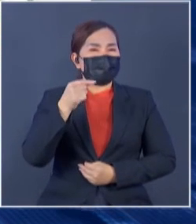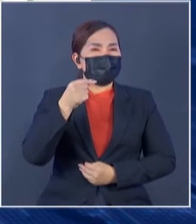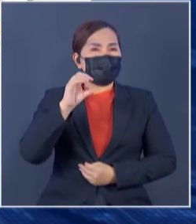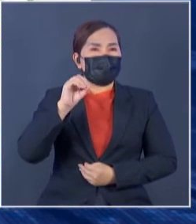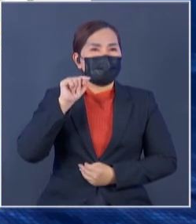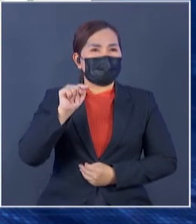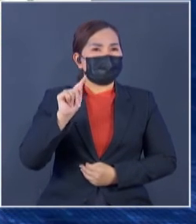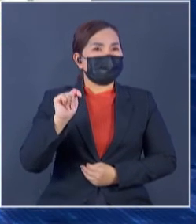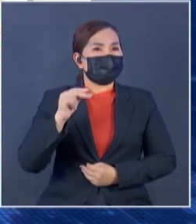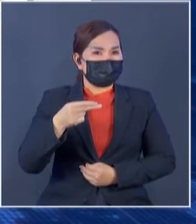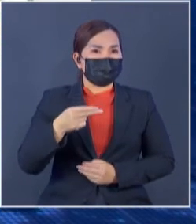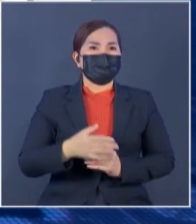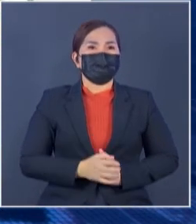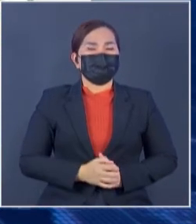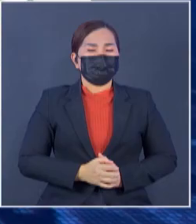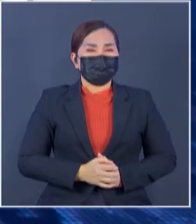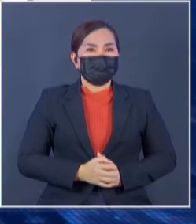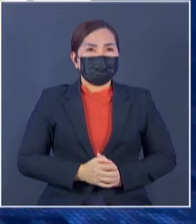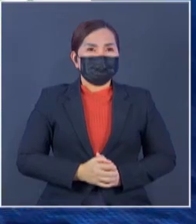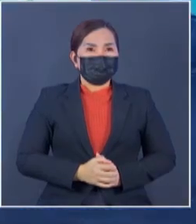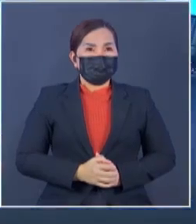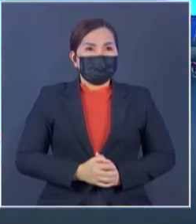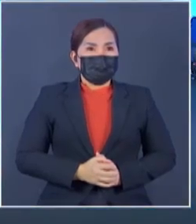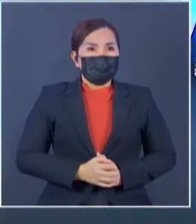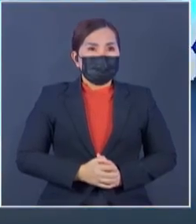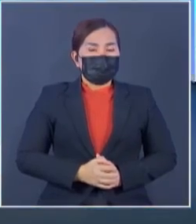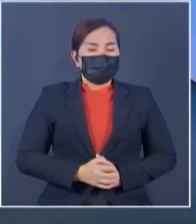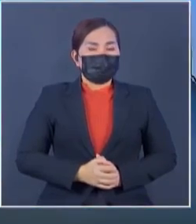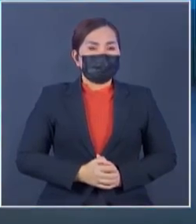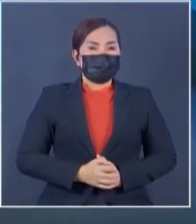www.nso.go.th นะครับ ไปดู